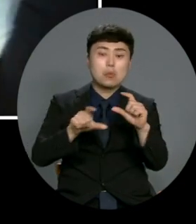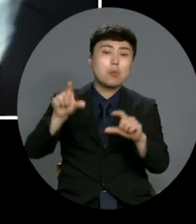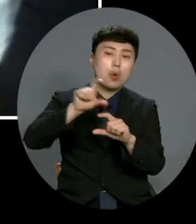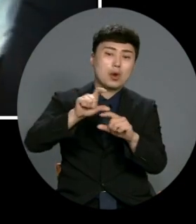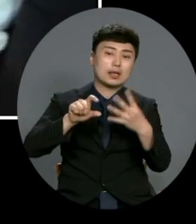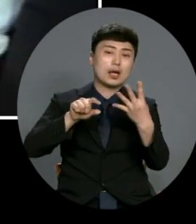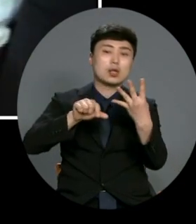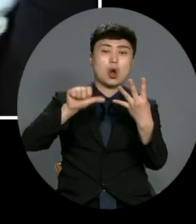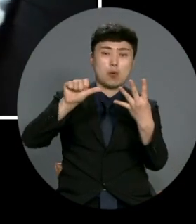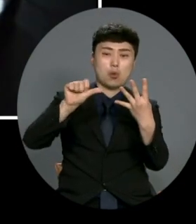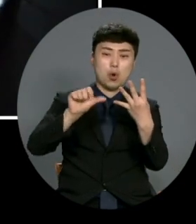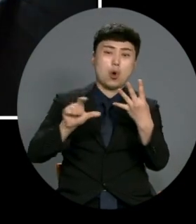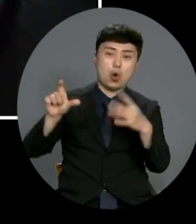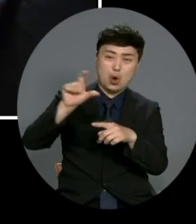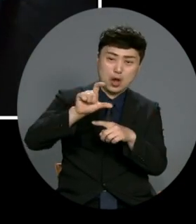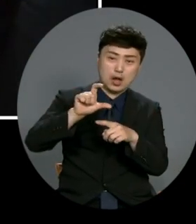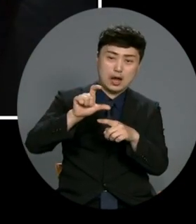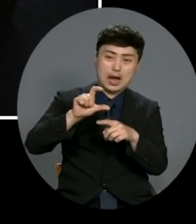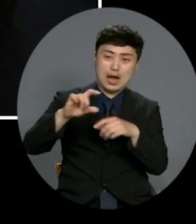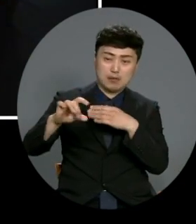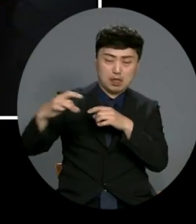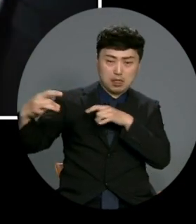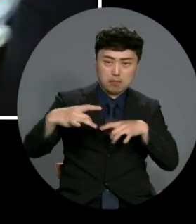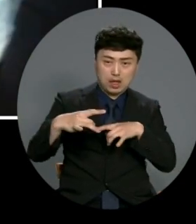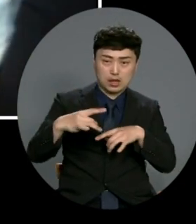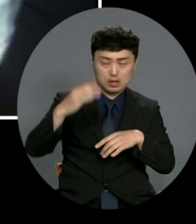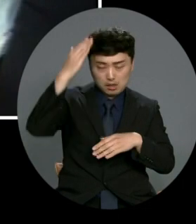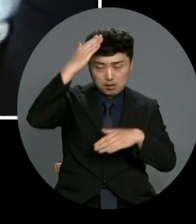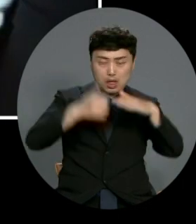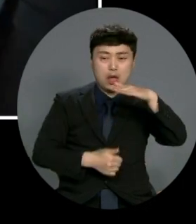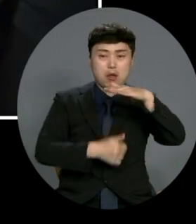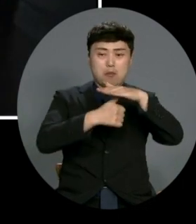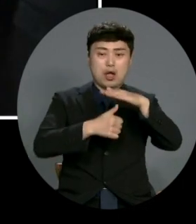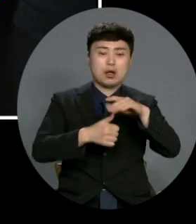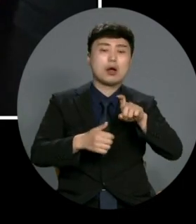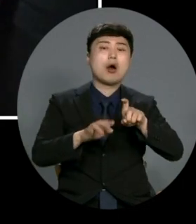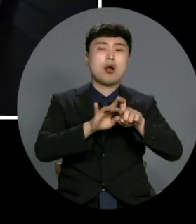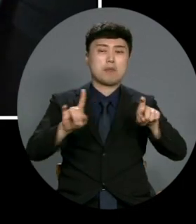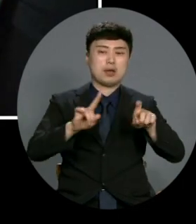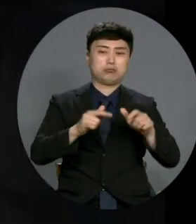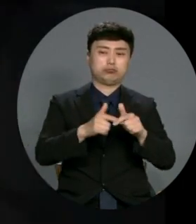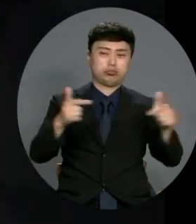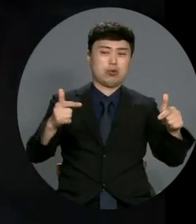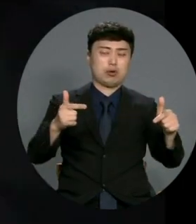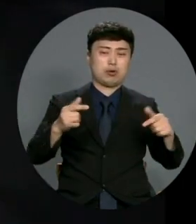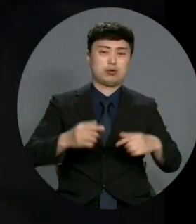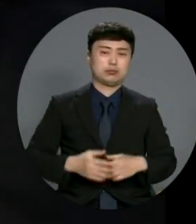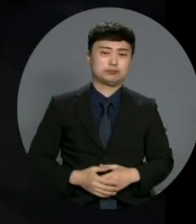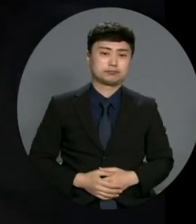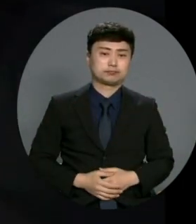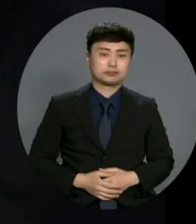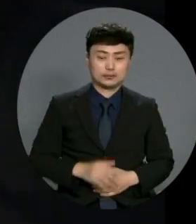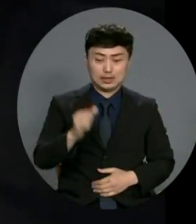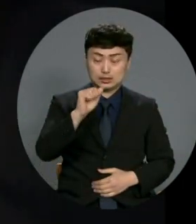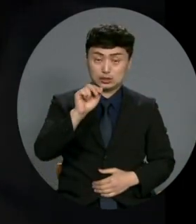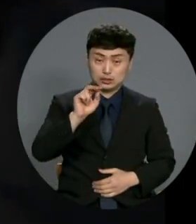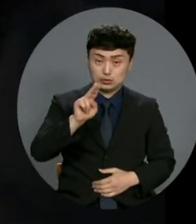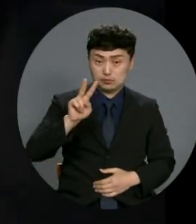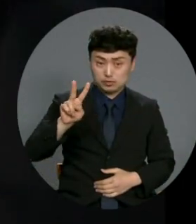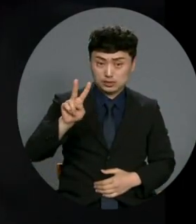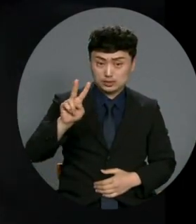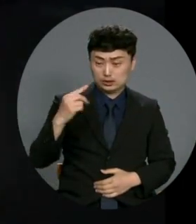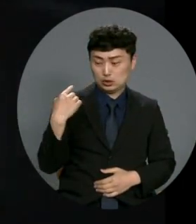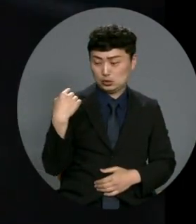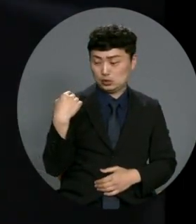방지턱을 통과하자 뒷좌석 승객 머리에 가해지는 충격값은 10배 넘게 증가했습니다. SUV 차량은